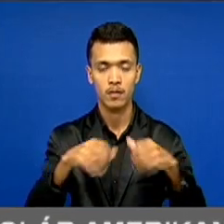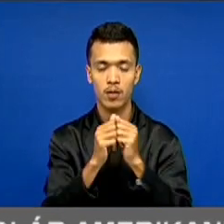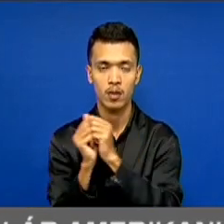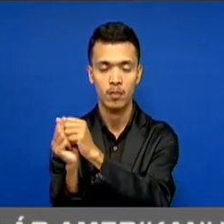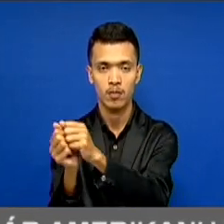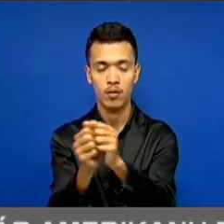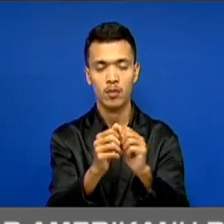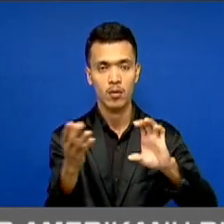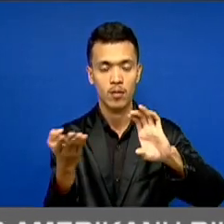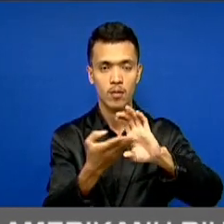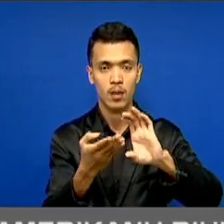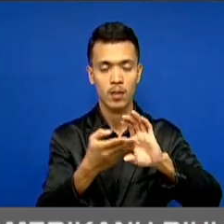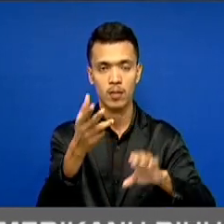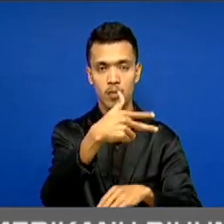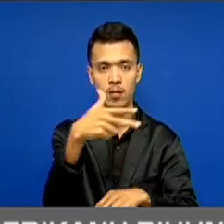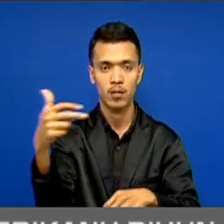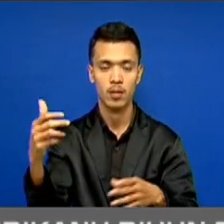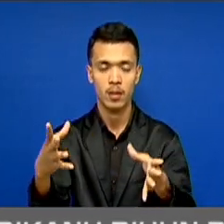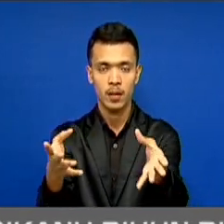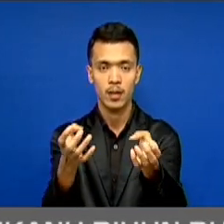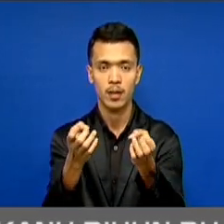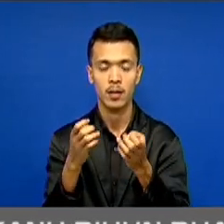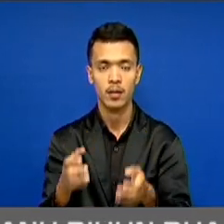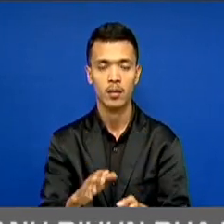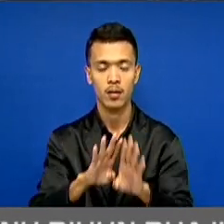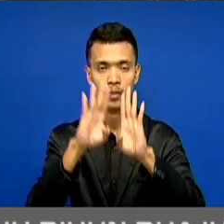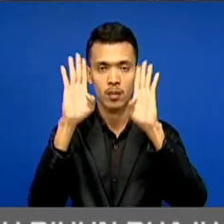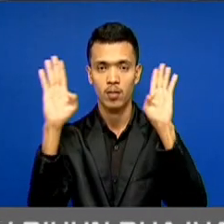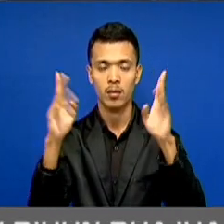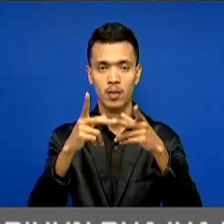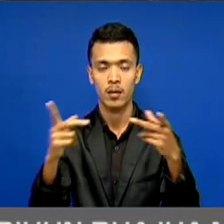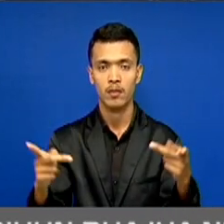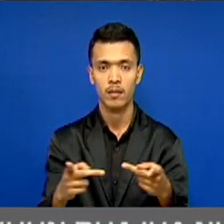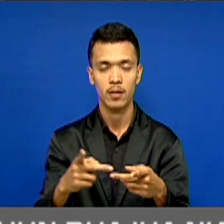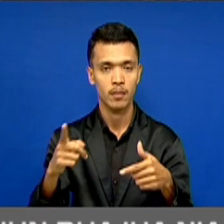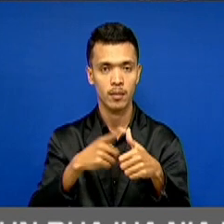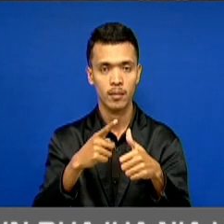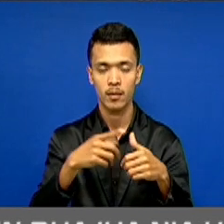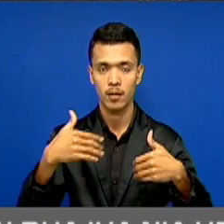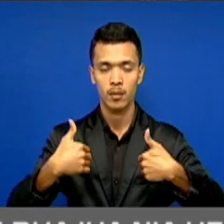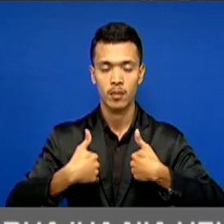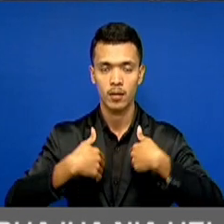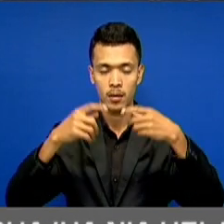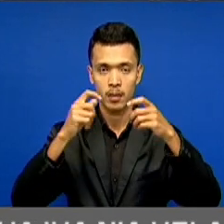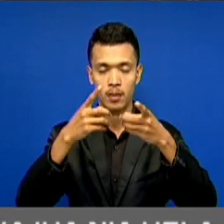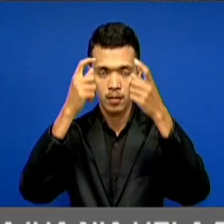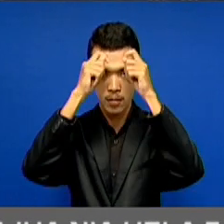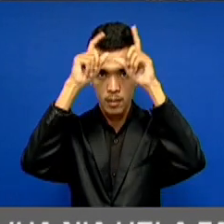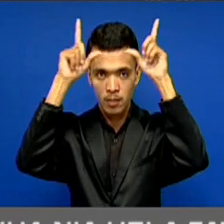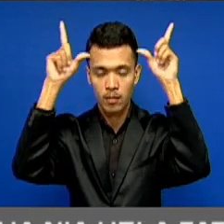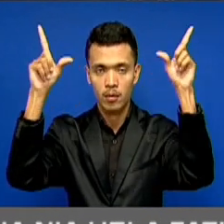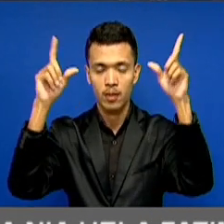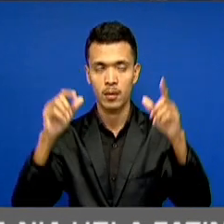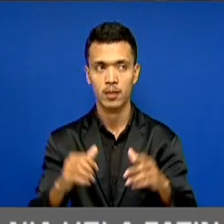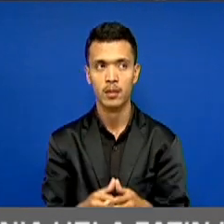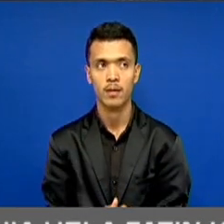Tabungan Negara Indonesia, agar kloken ini sukursal dahuluk iha Timor Leste. Bank yang konsentrasi pelayanan pada perumahan